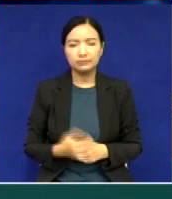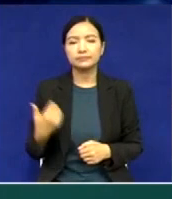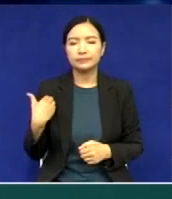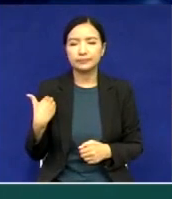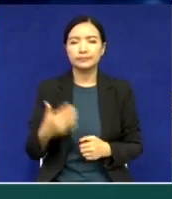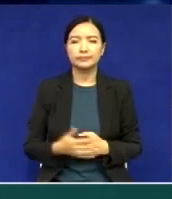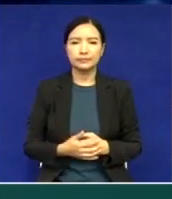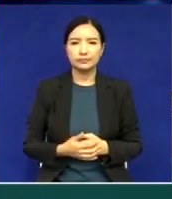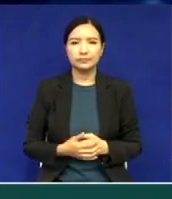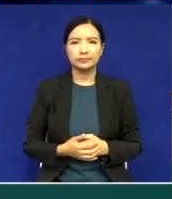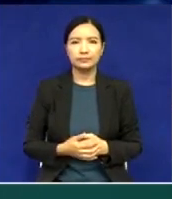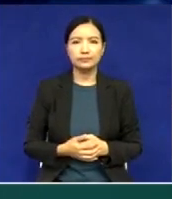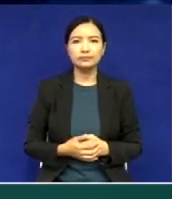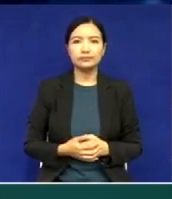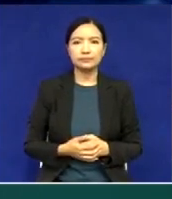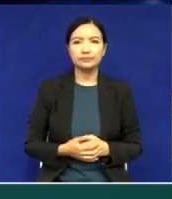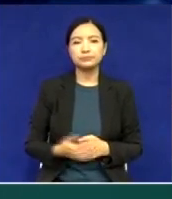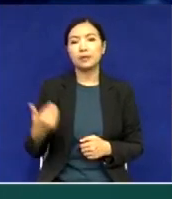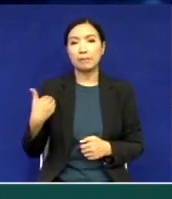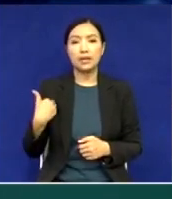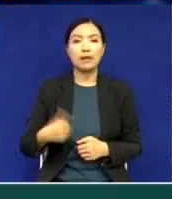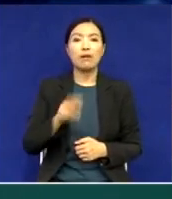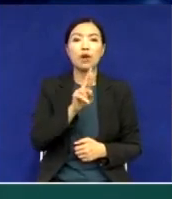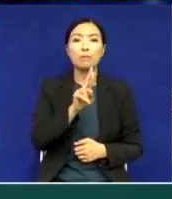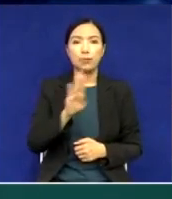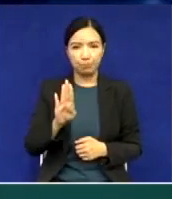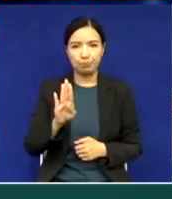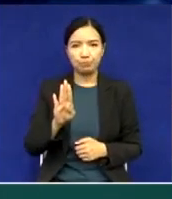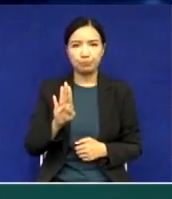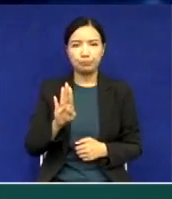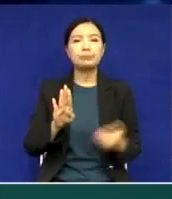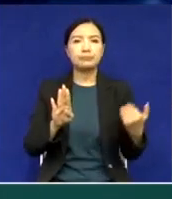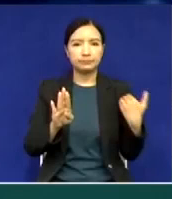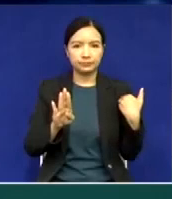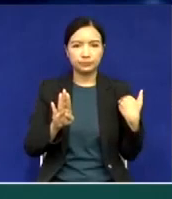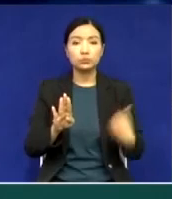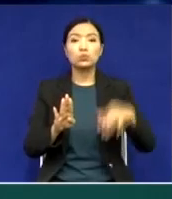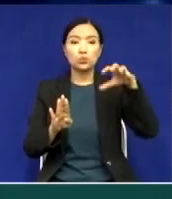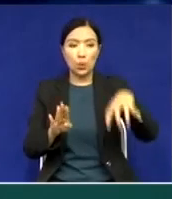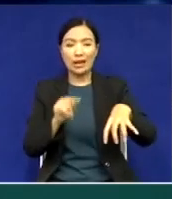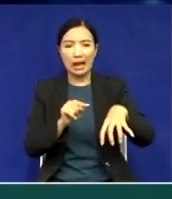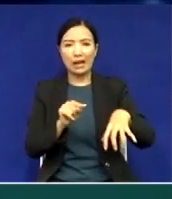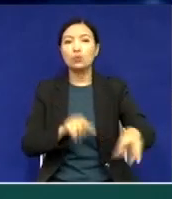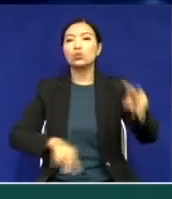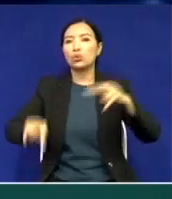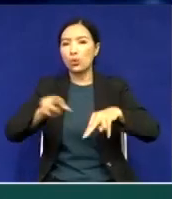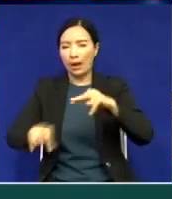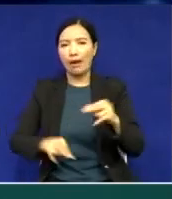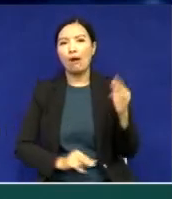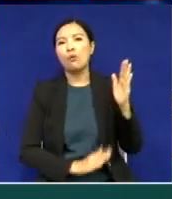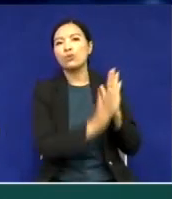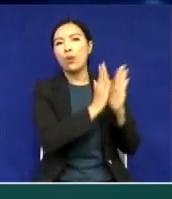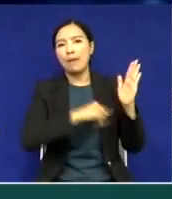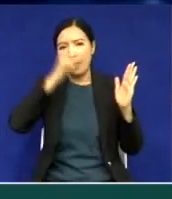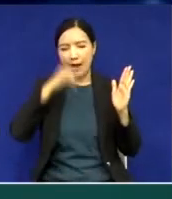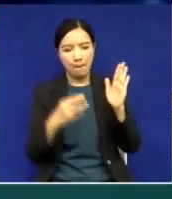เราจริงๆเรามีระบบนะครับเรามีหน่วยงานที่ดูแลอยู่ทั่วประเทศนะครับคำแนะน